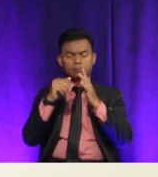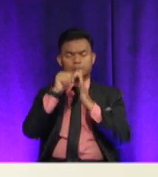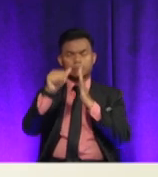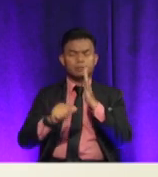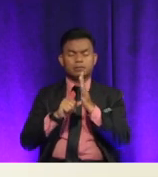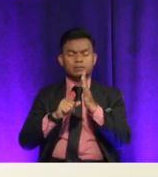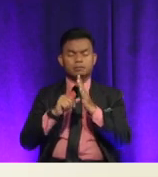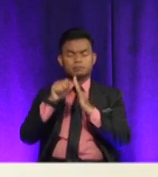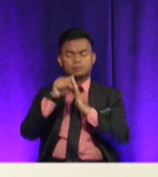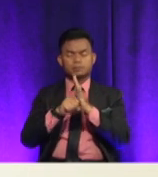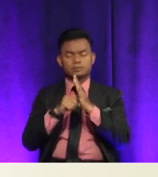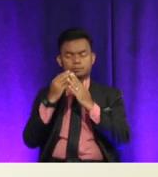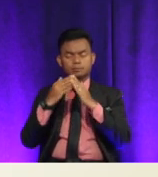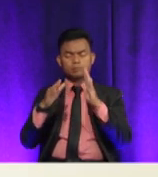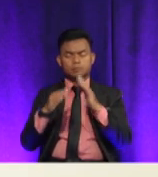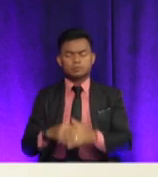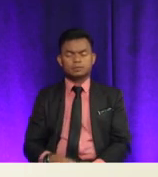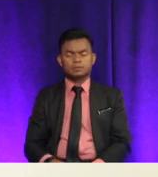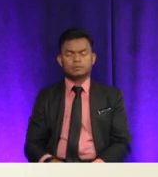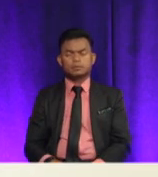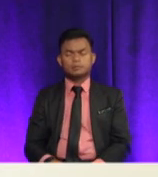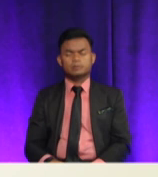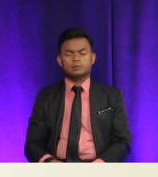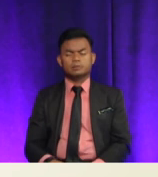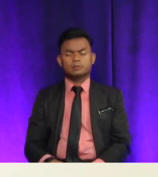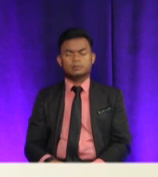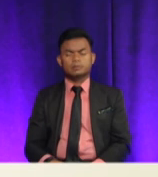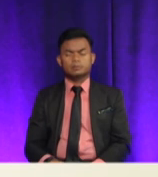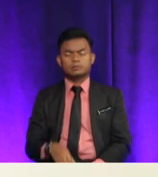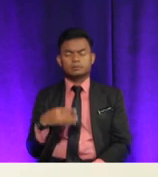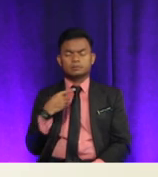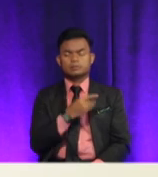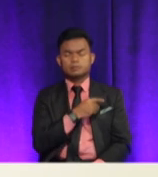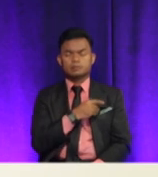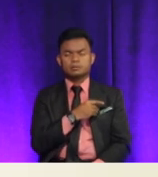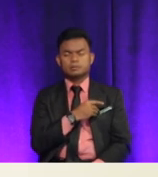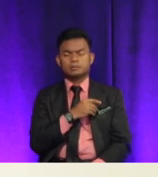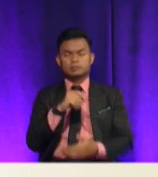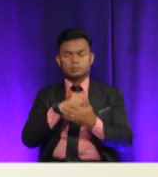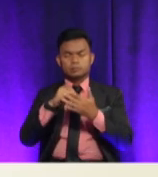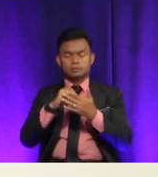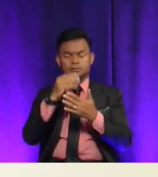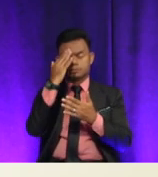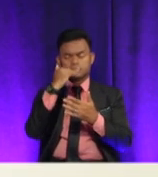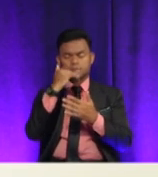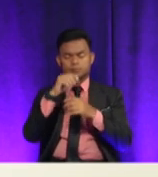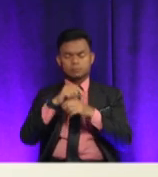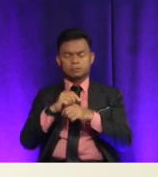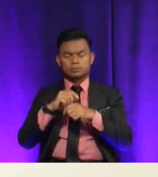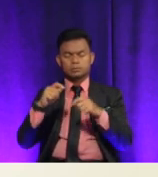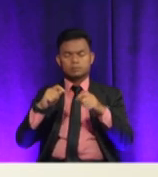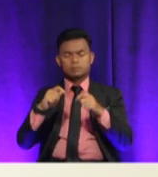soal itu minta contoh maka kita salinlah kita salin mengapa hutan jadi begini kepanasan kita